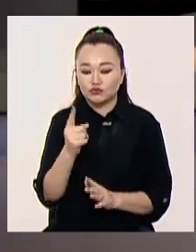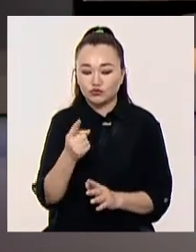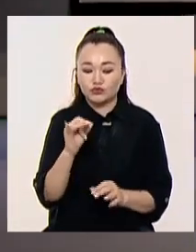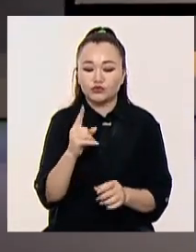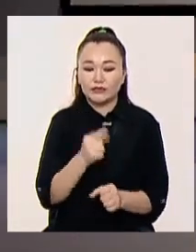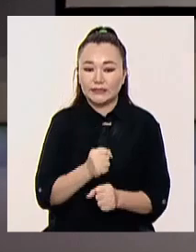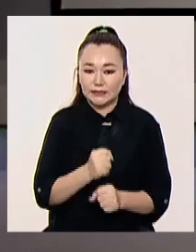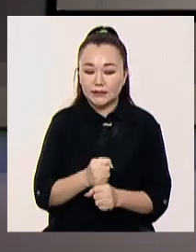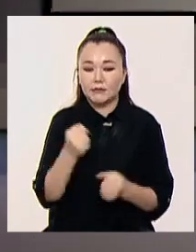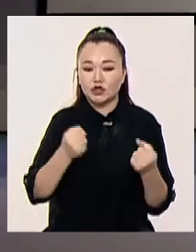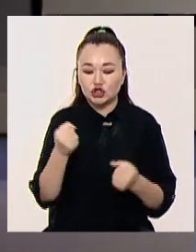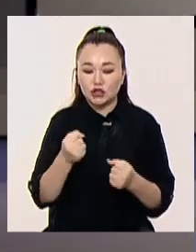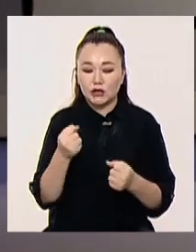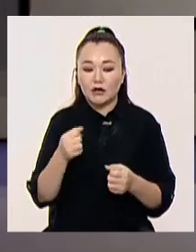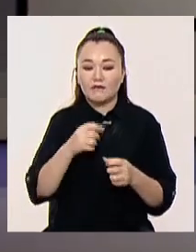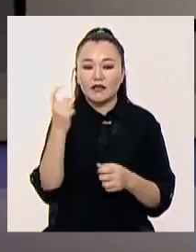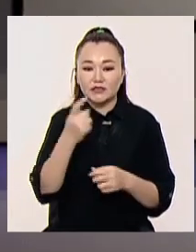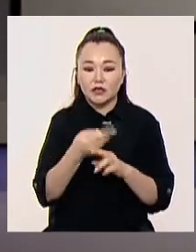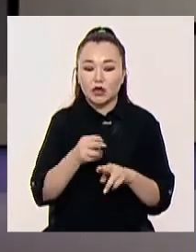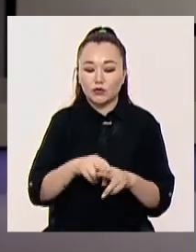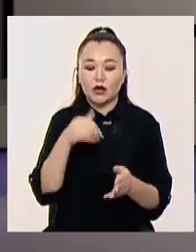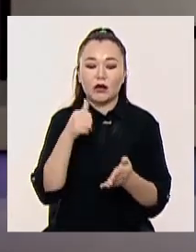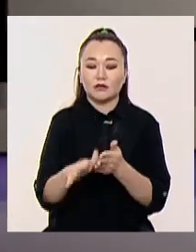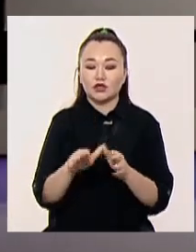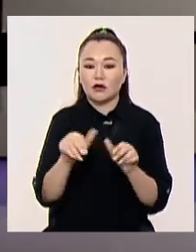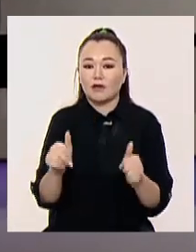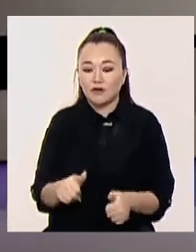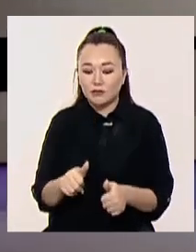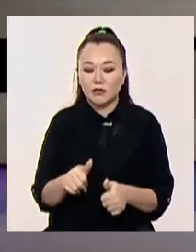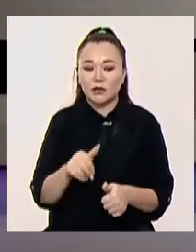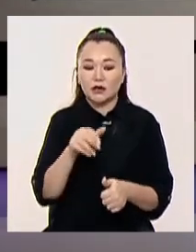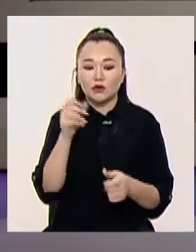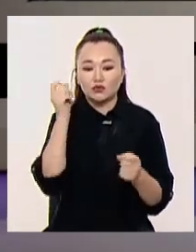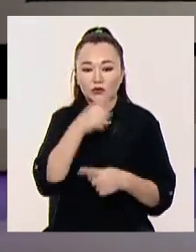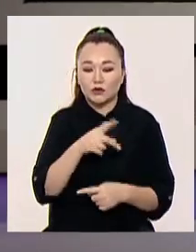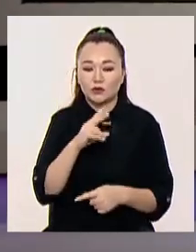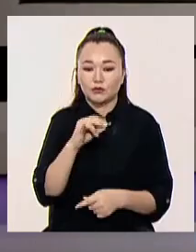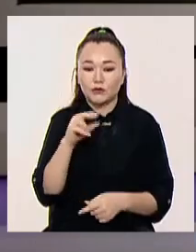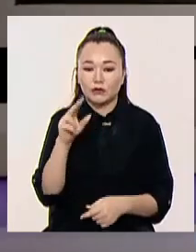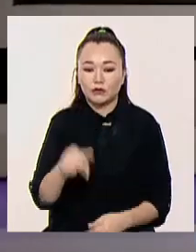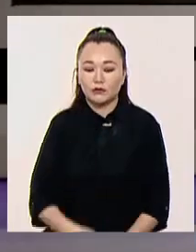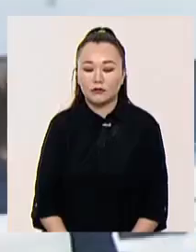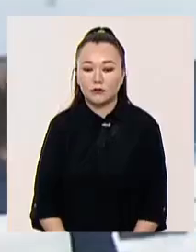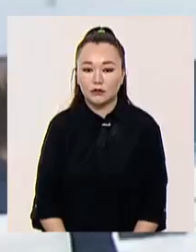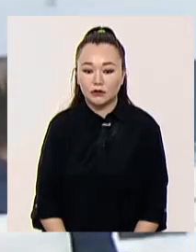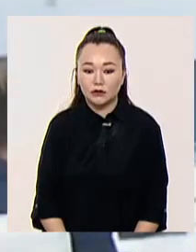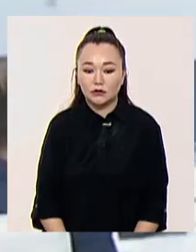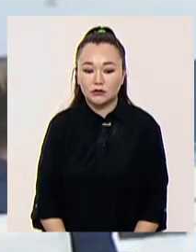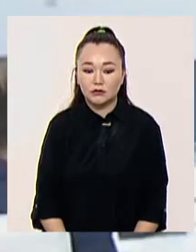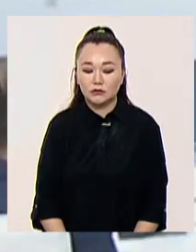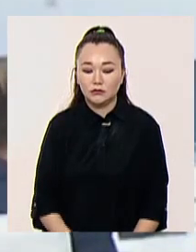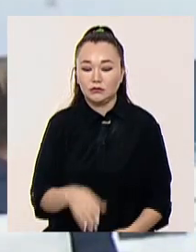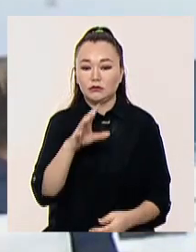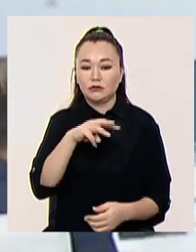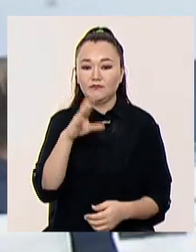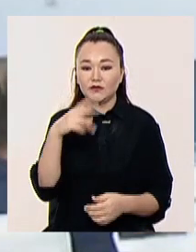что делать с машинами, владельцам которых откажут в легализации, выясняла Людмила Батюшкина. В